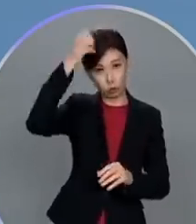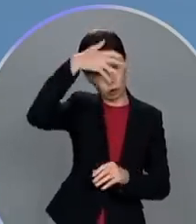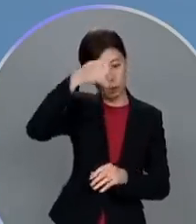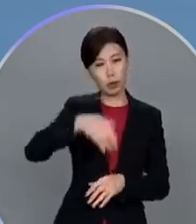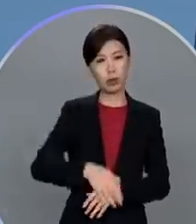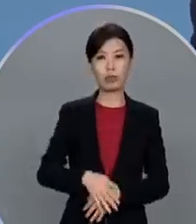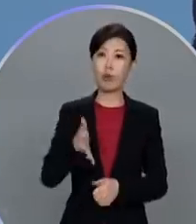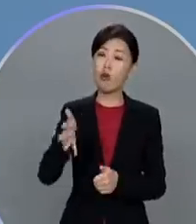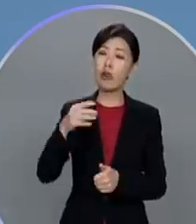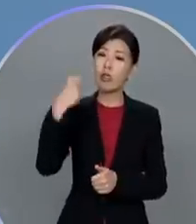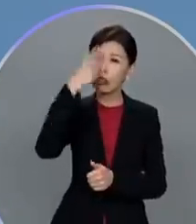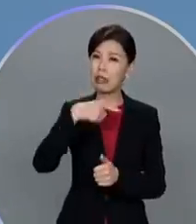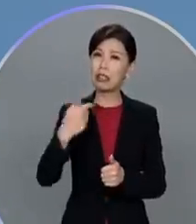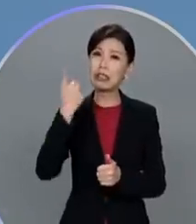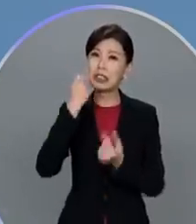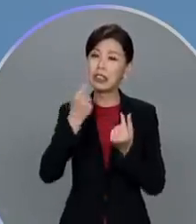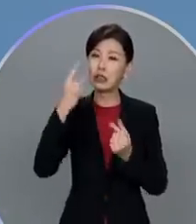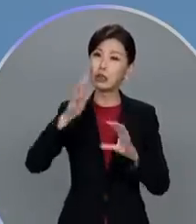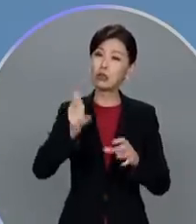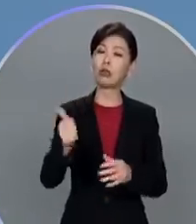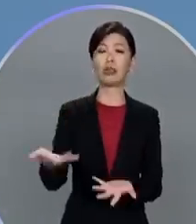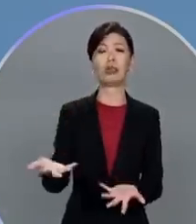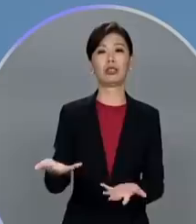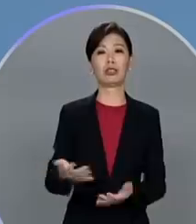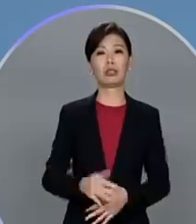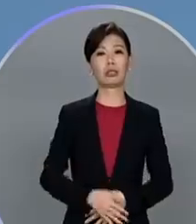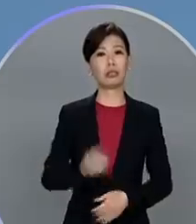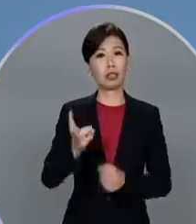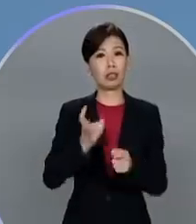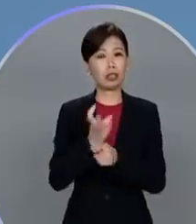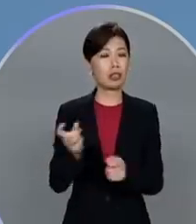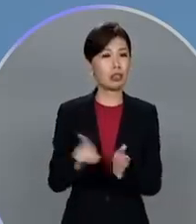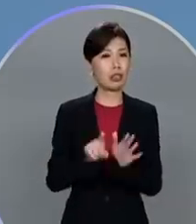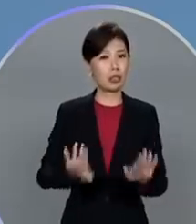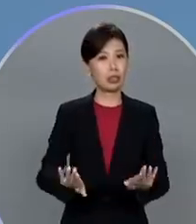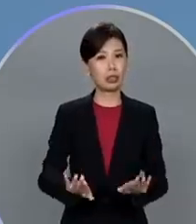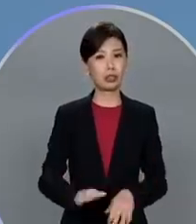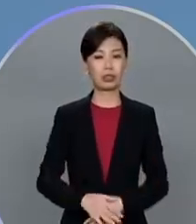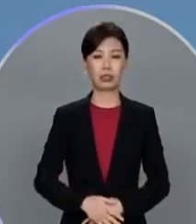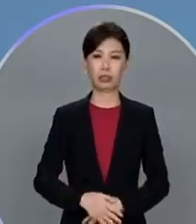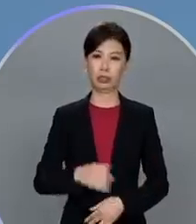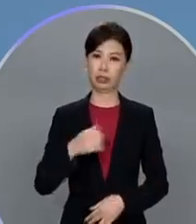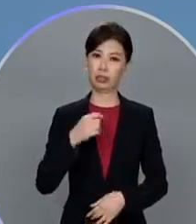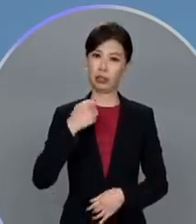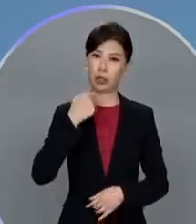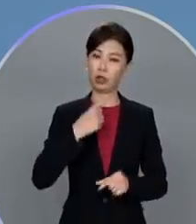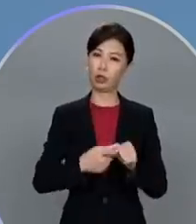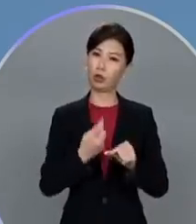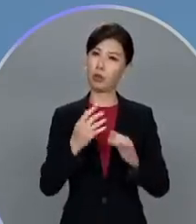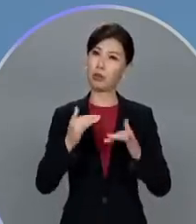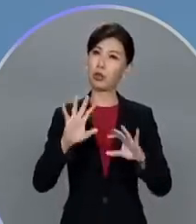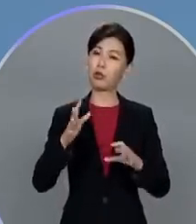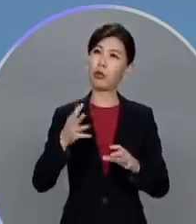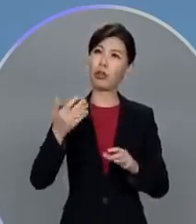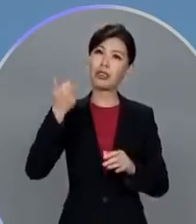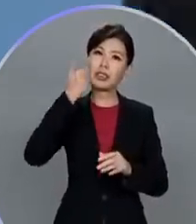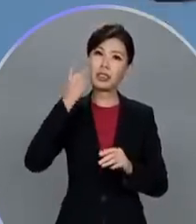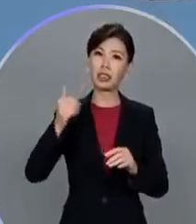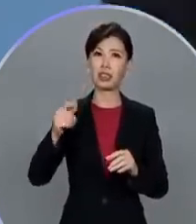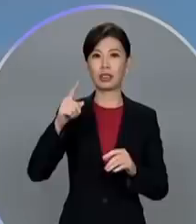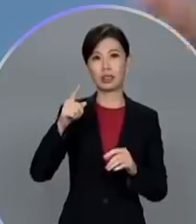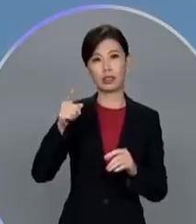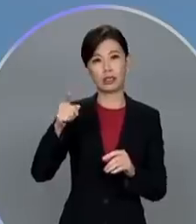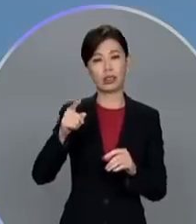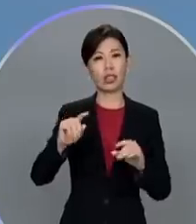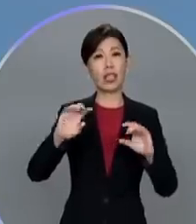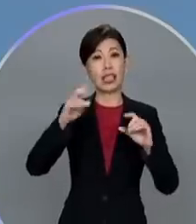一个像总统？30年来，台湾中华民国30年前总统蒋经国身材五短，脖